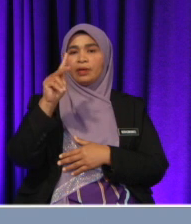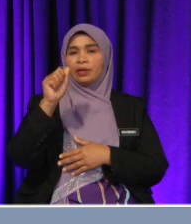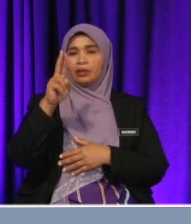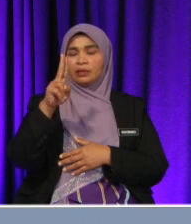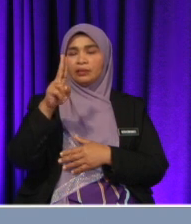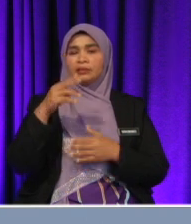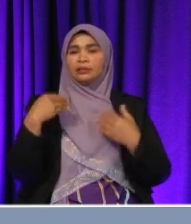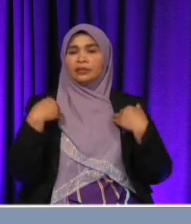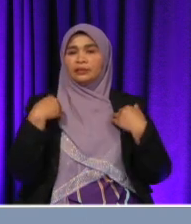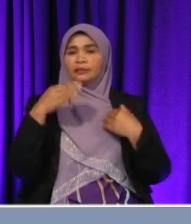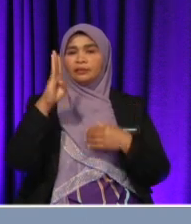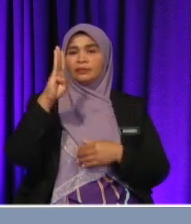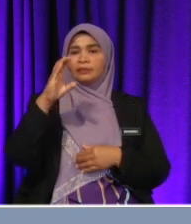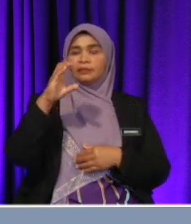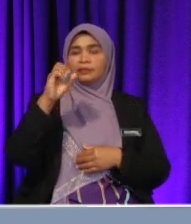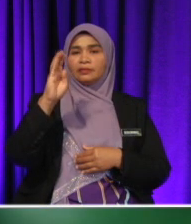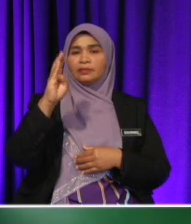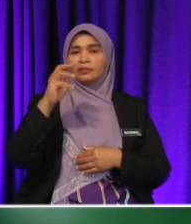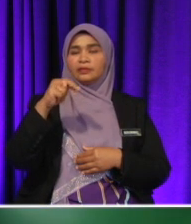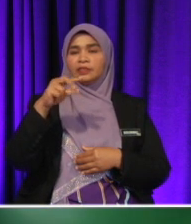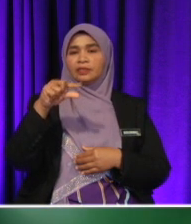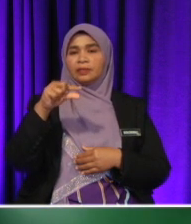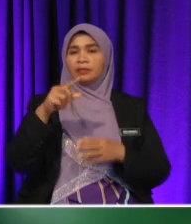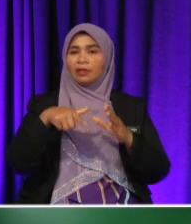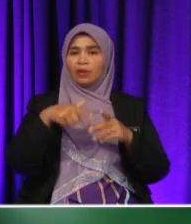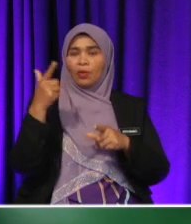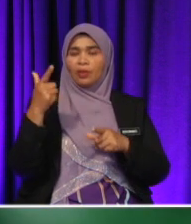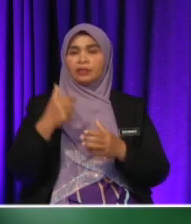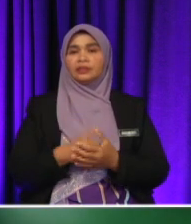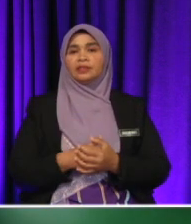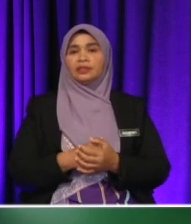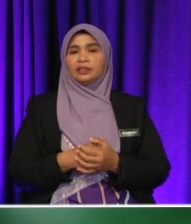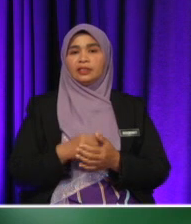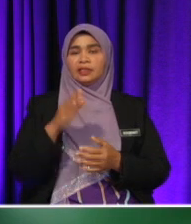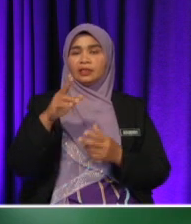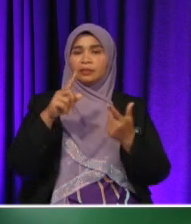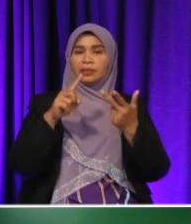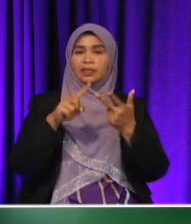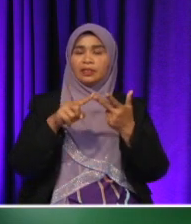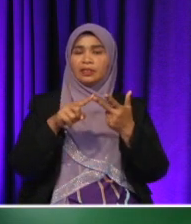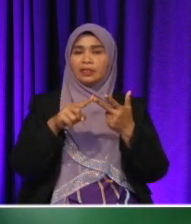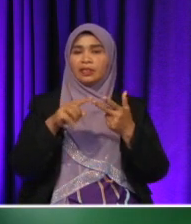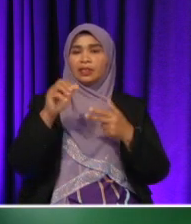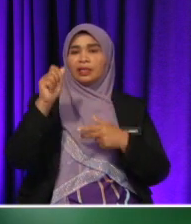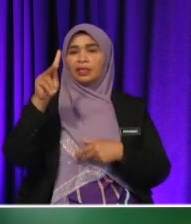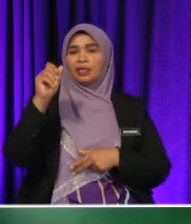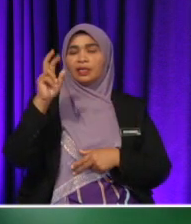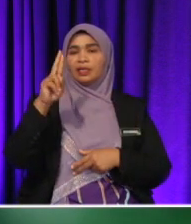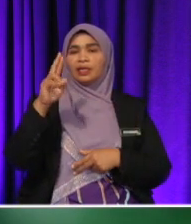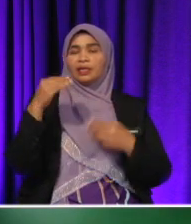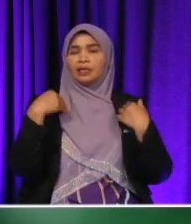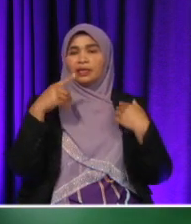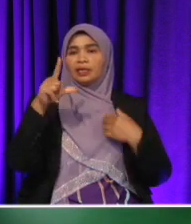luas betul yang kedua ada angka new matovo yang ketiga akan mempunyai lentisel